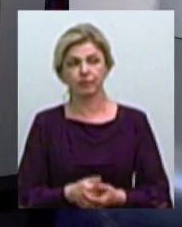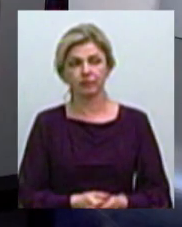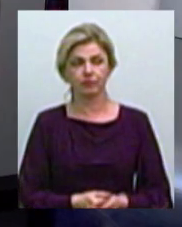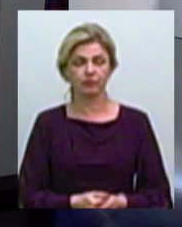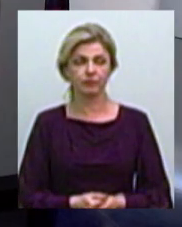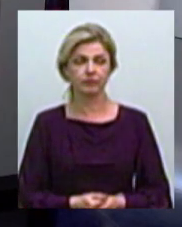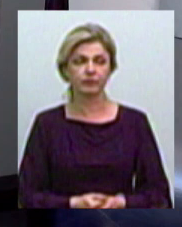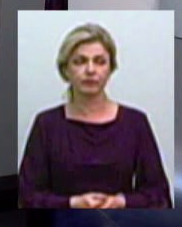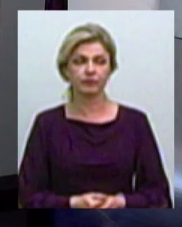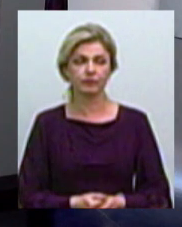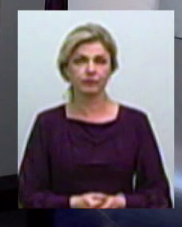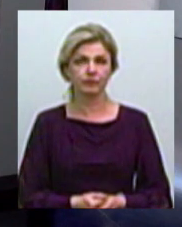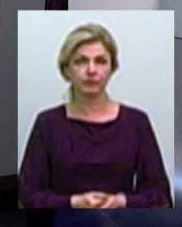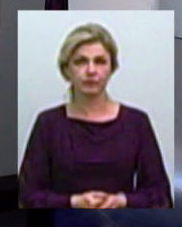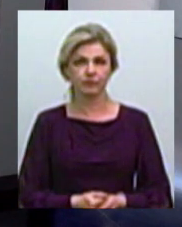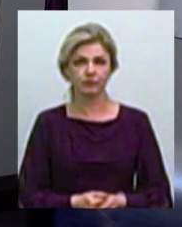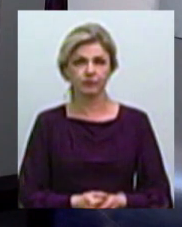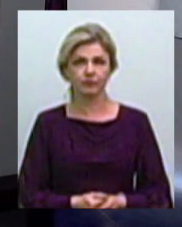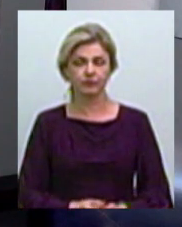Ігор Чорний.